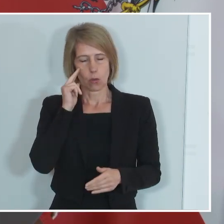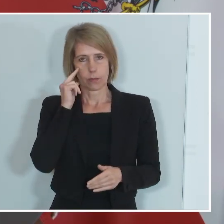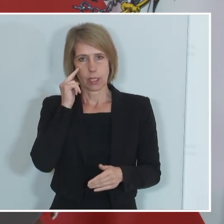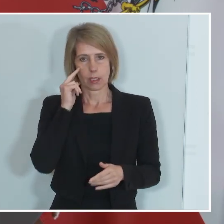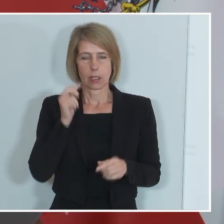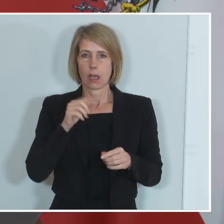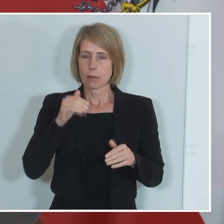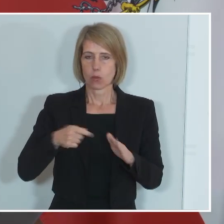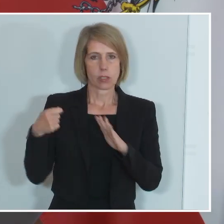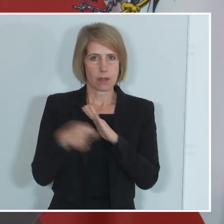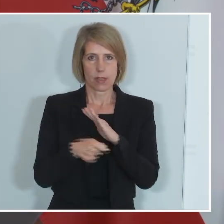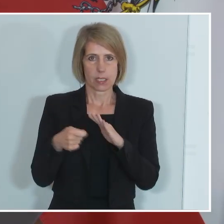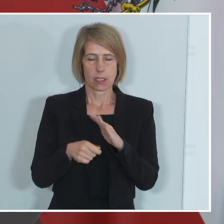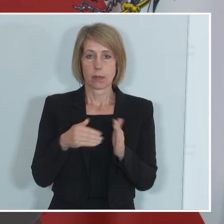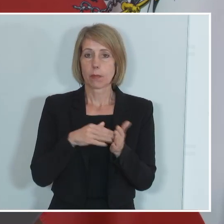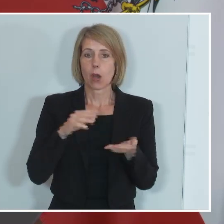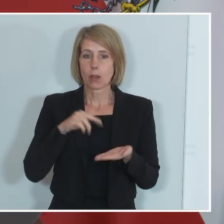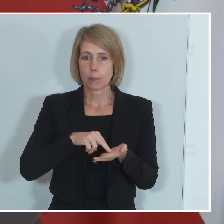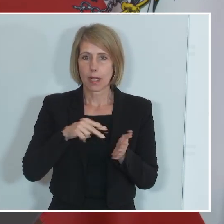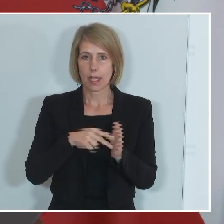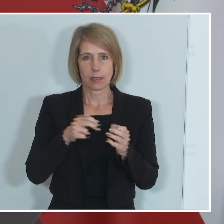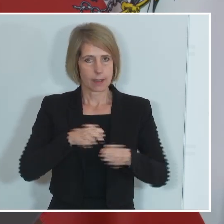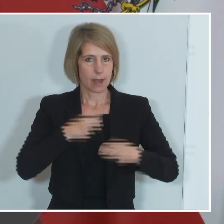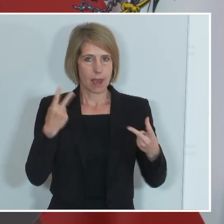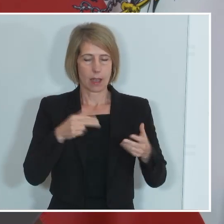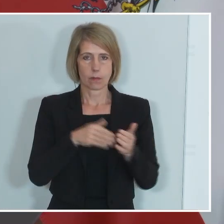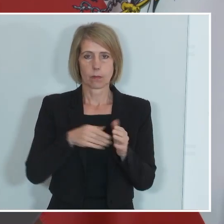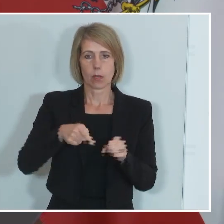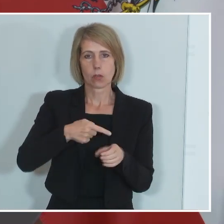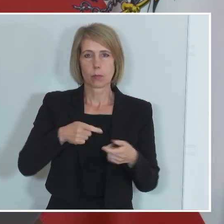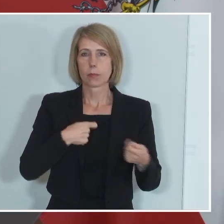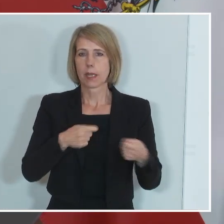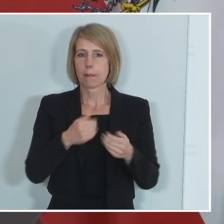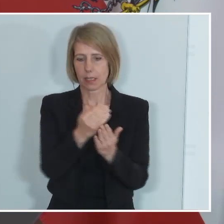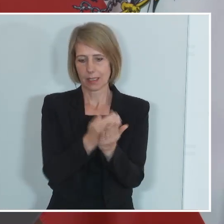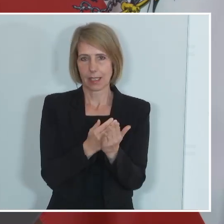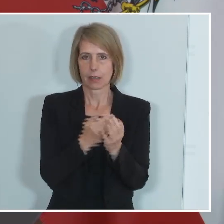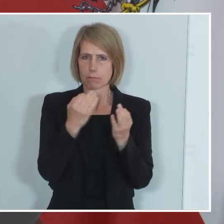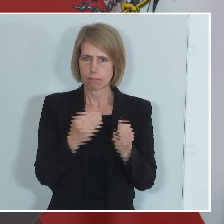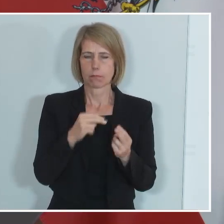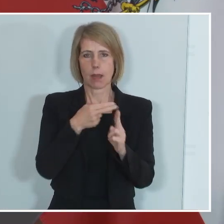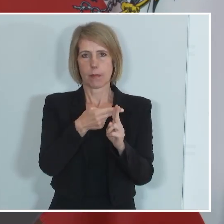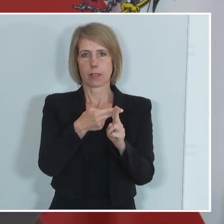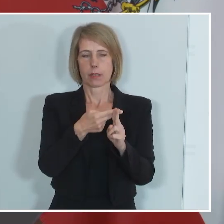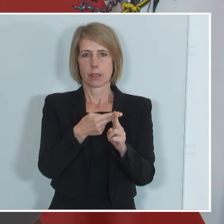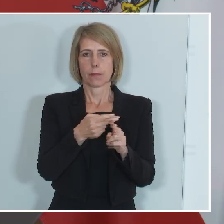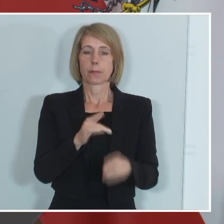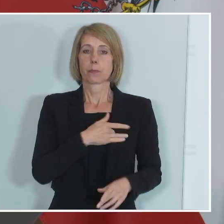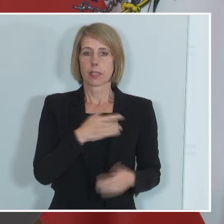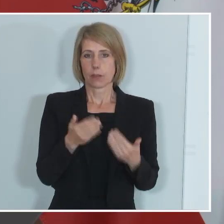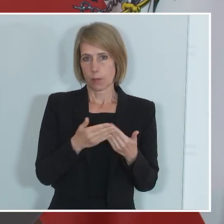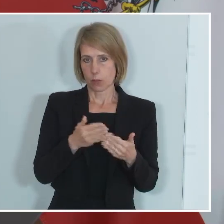einen klaren Plan. Wir müssen die Binnenmarktregeln hier auch entsprechend anpassen. Das betrifft zum Beispiel